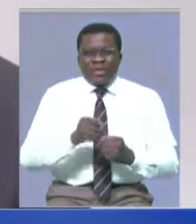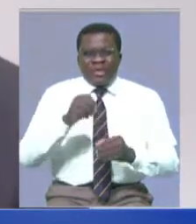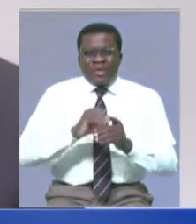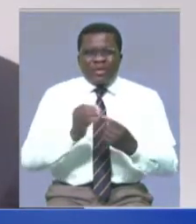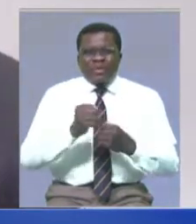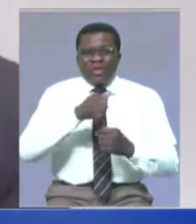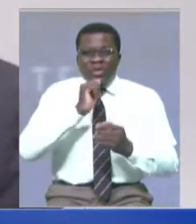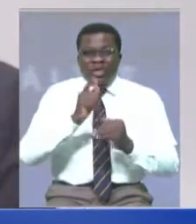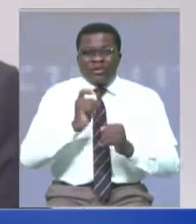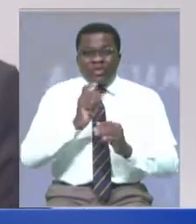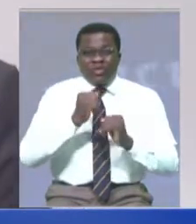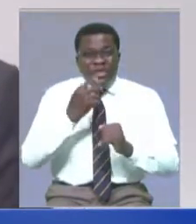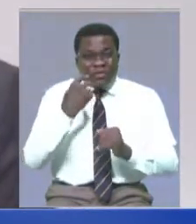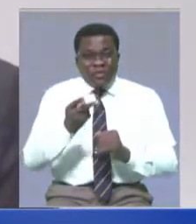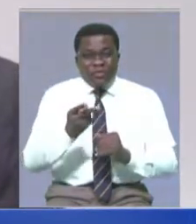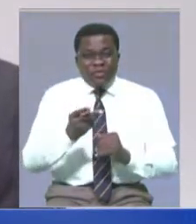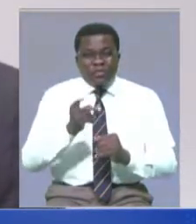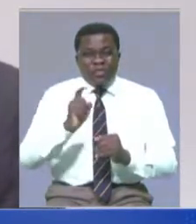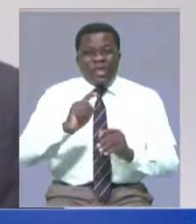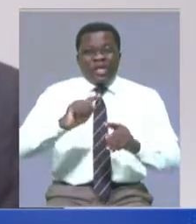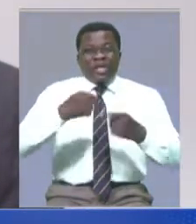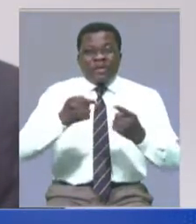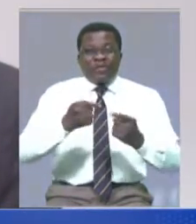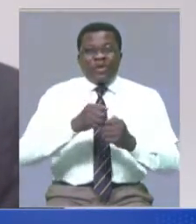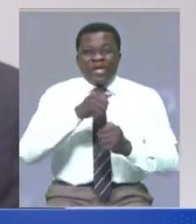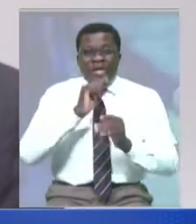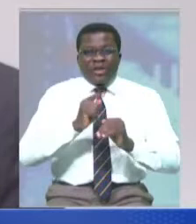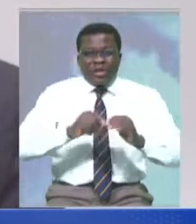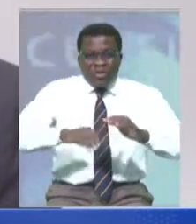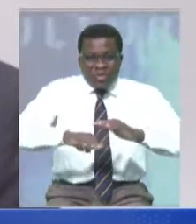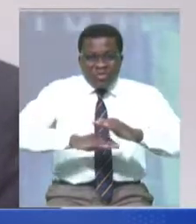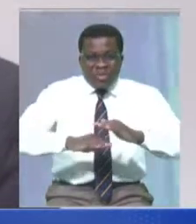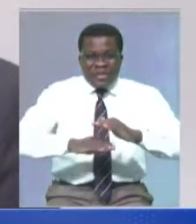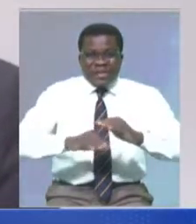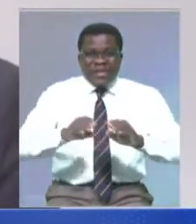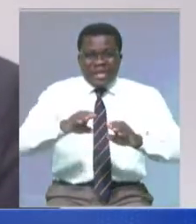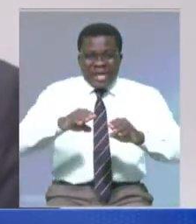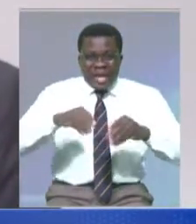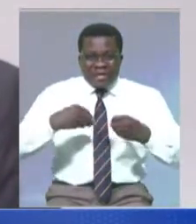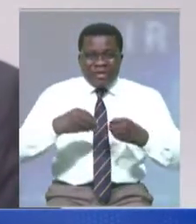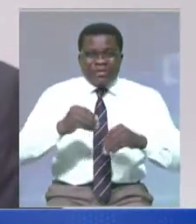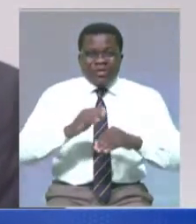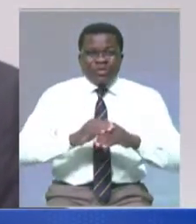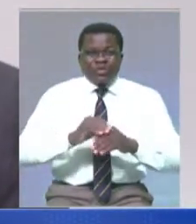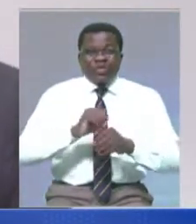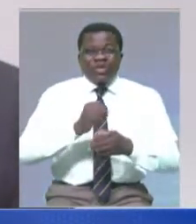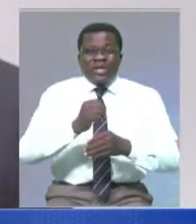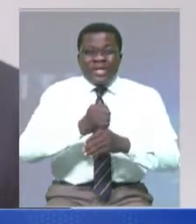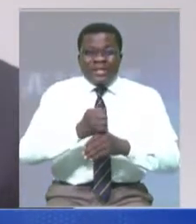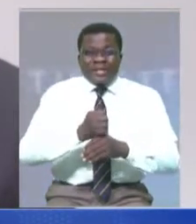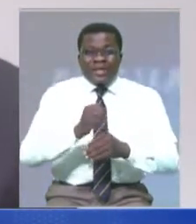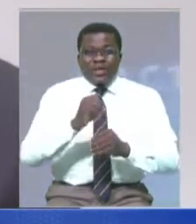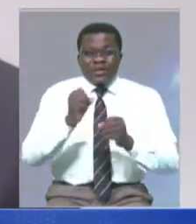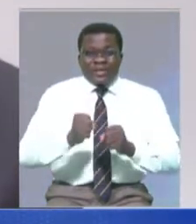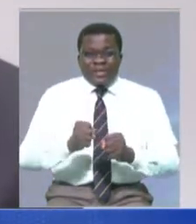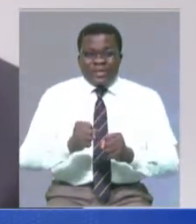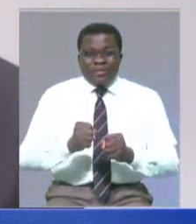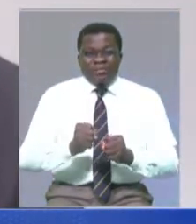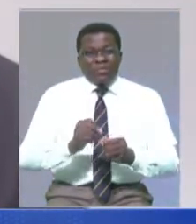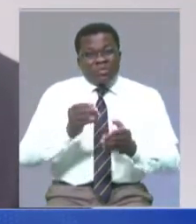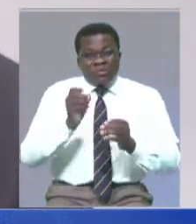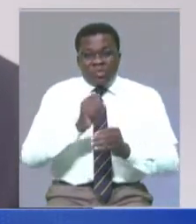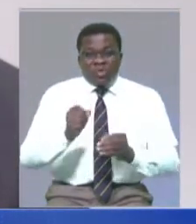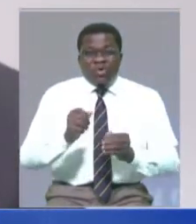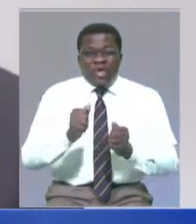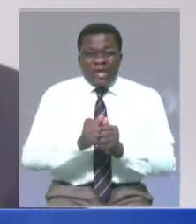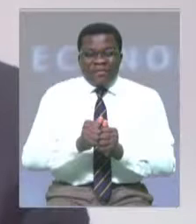domaine de l'agriculture, nous avons vu qu'il faut aller à une agriculture basée, une adaptation basée sur les écosystèmes. Systématiquement,